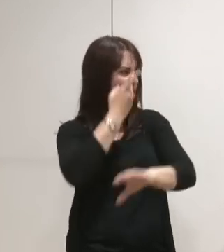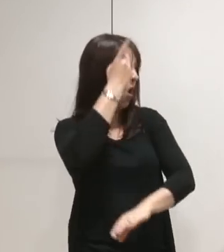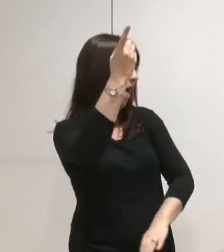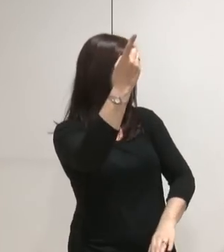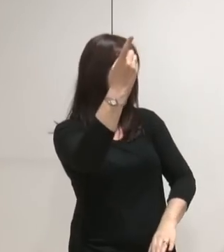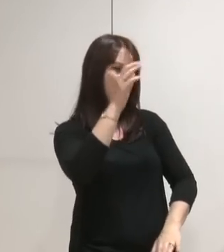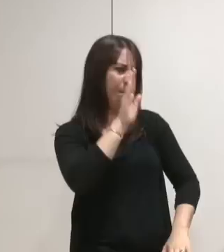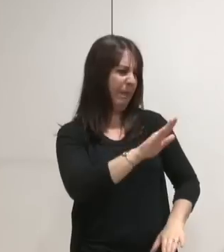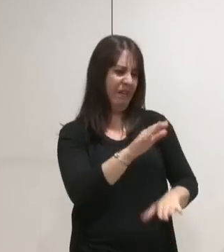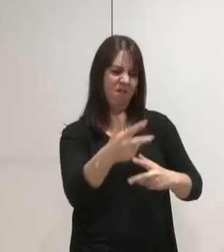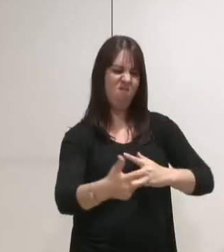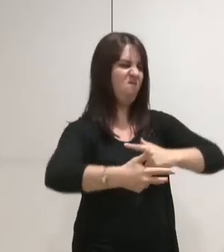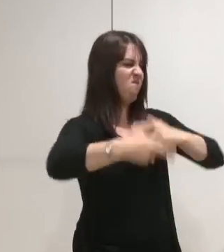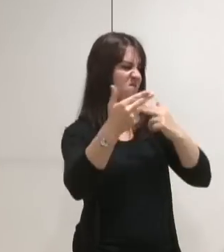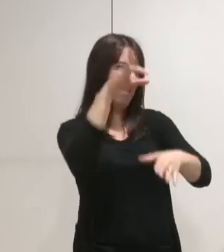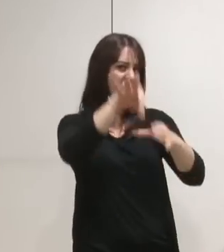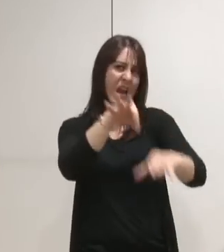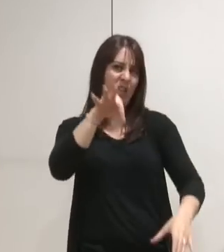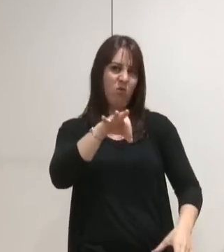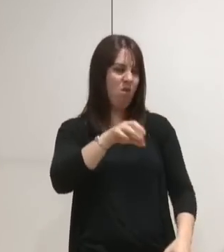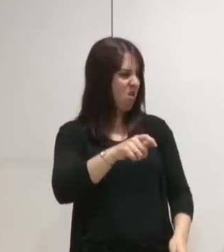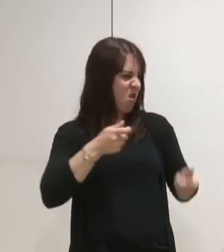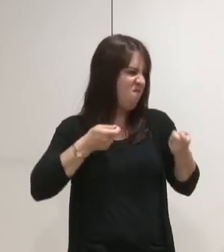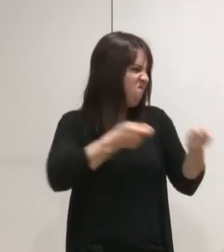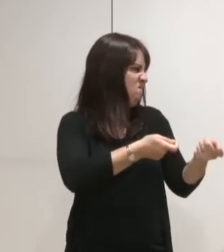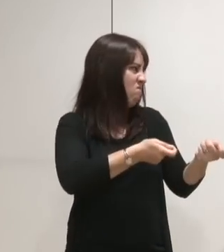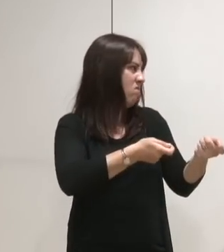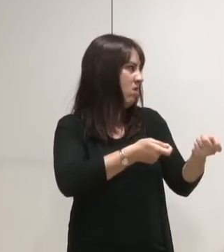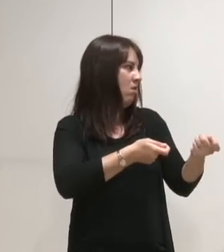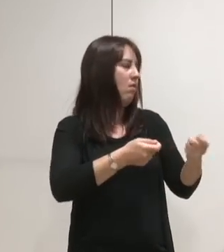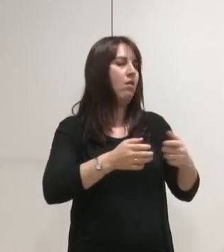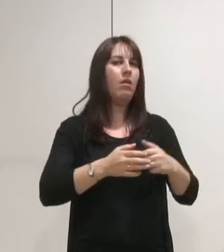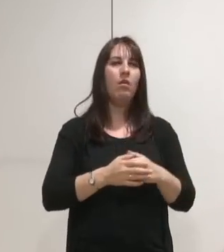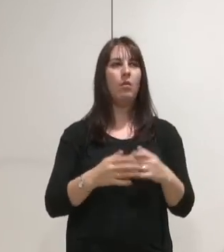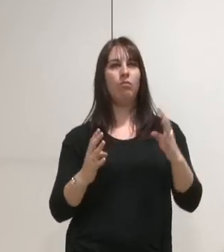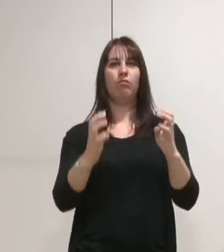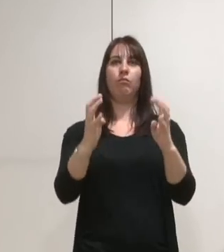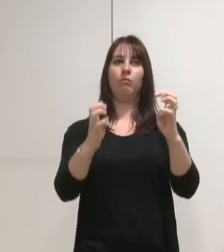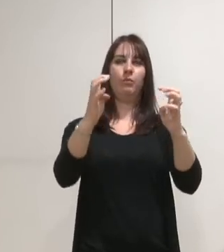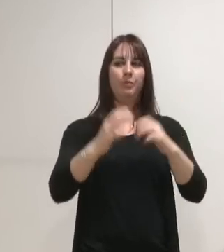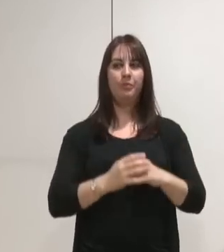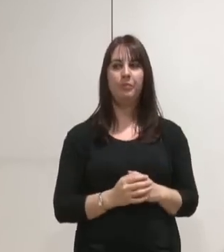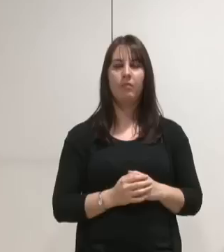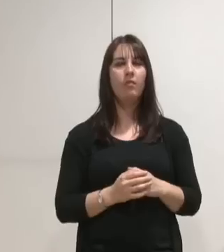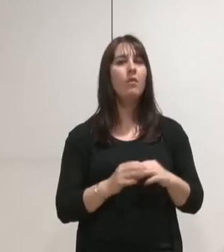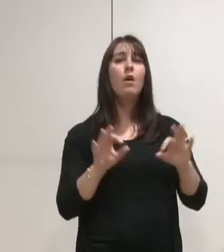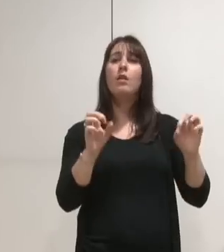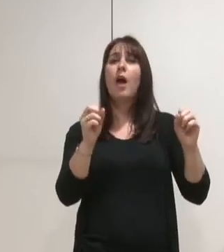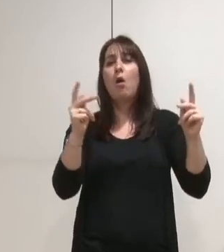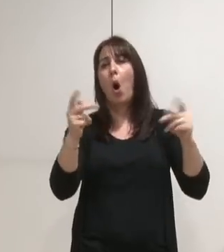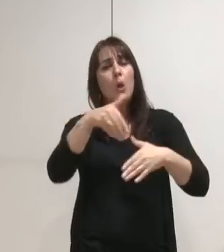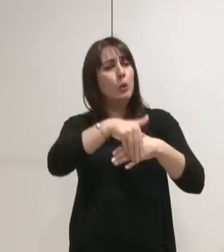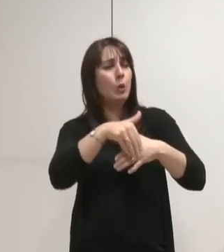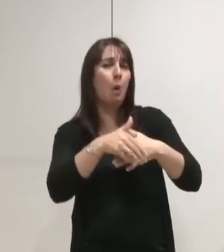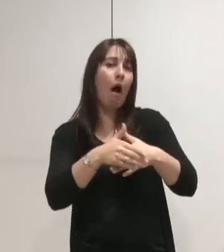de votre mandat alors ce soir vous tentez ce soir